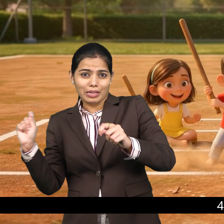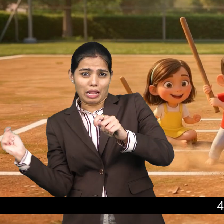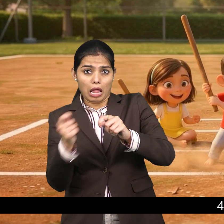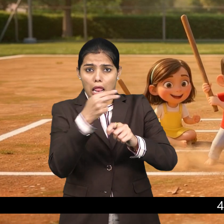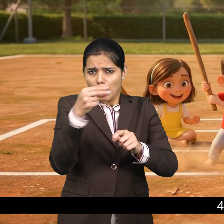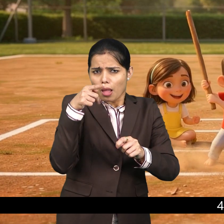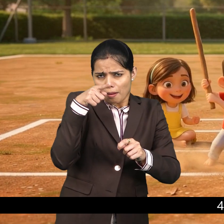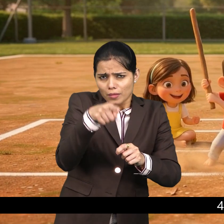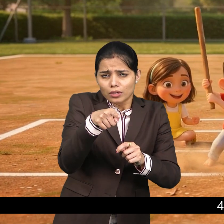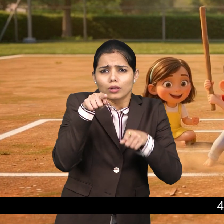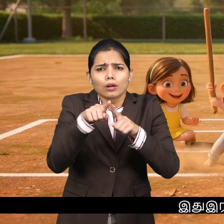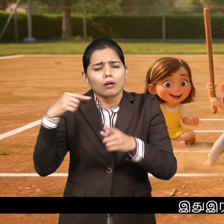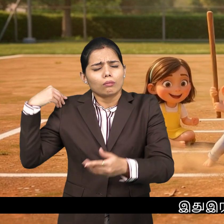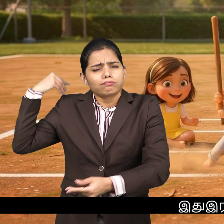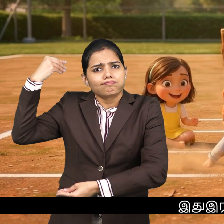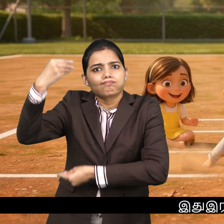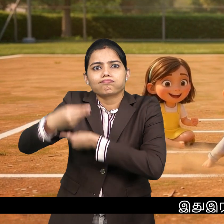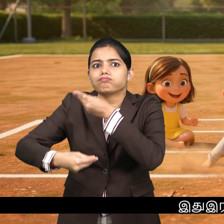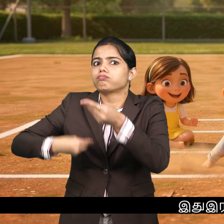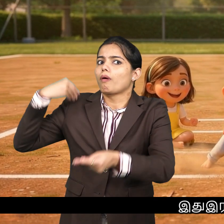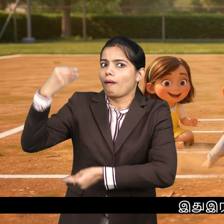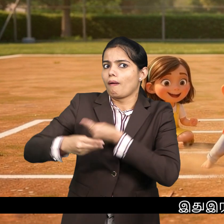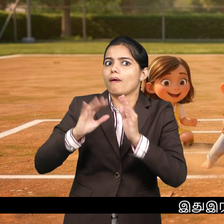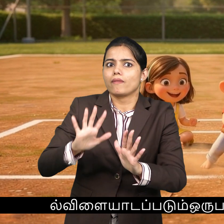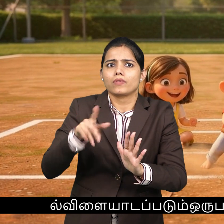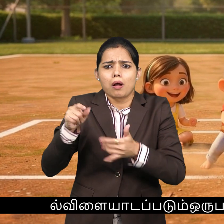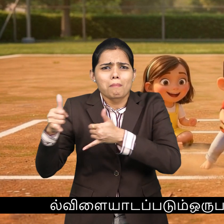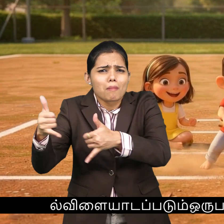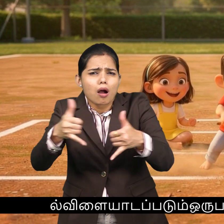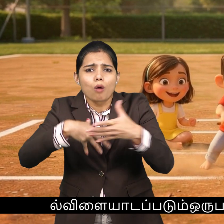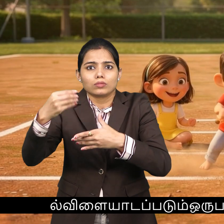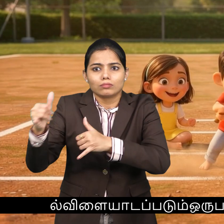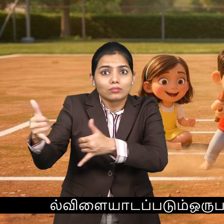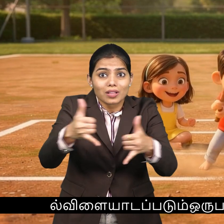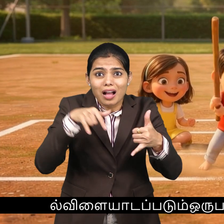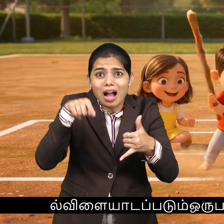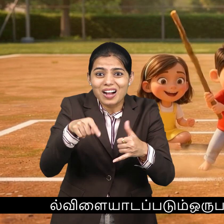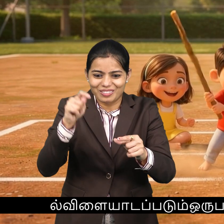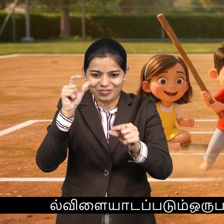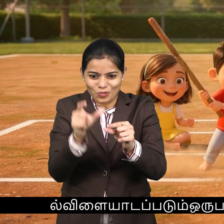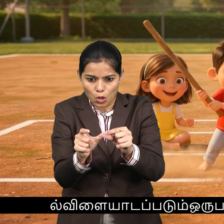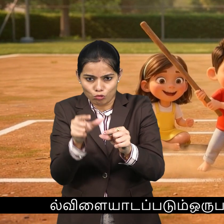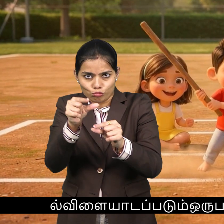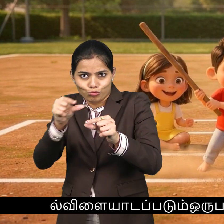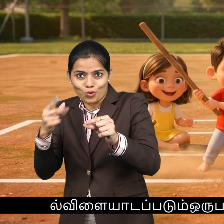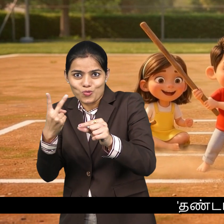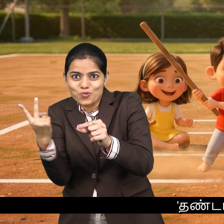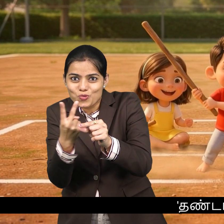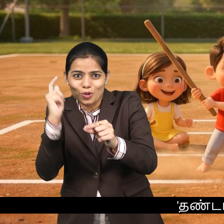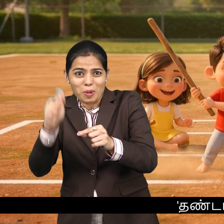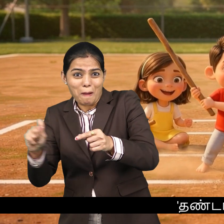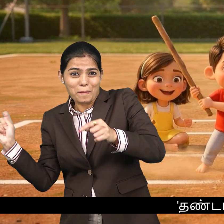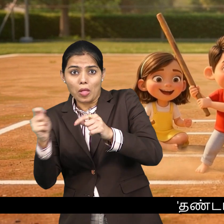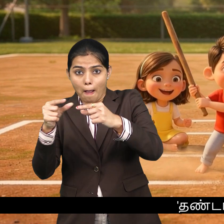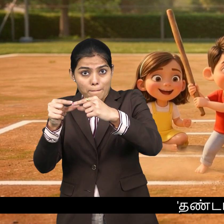4. கிட்டிப்புல். இது 2 குச்சிகளால் விளையாடப்படும் ஒரு பாரம்பரிய வெளிப்புற விளையாட்டு.